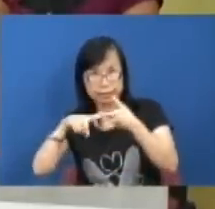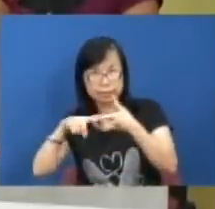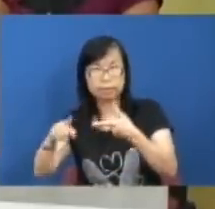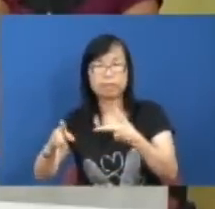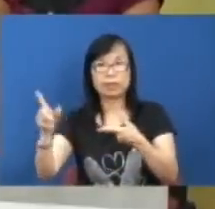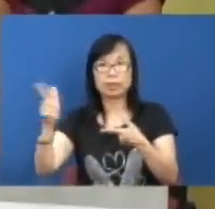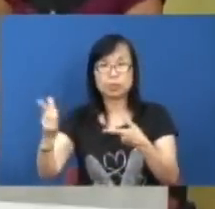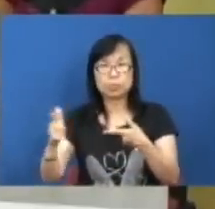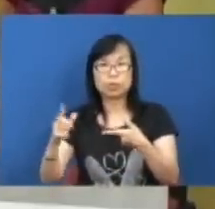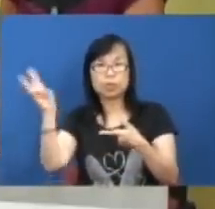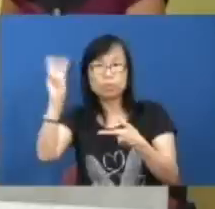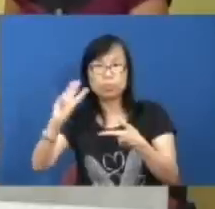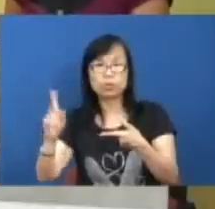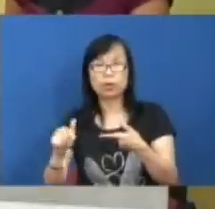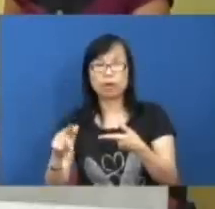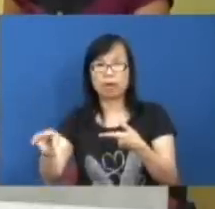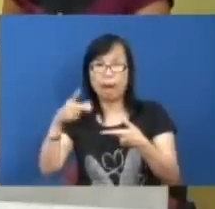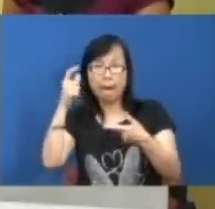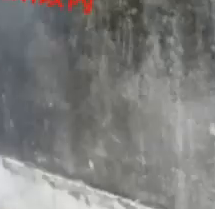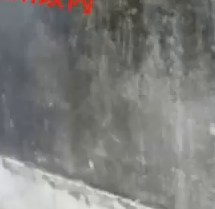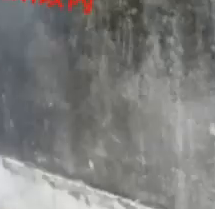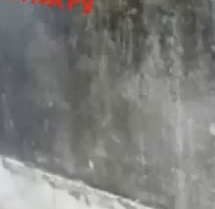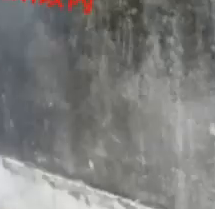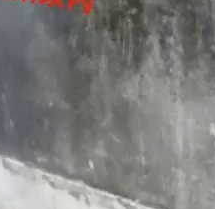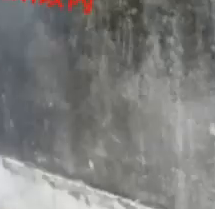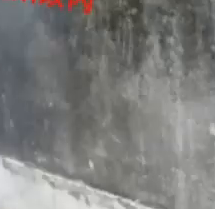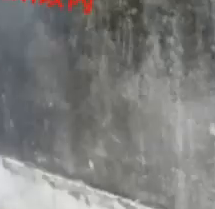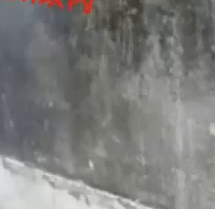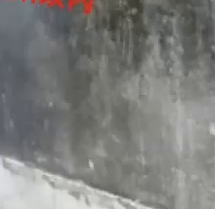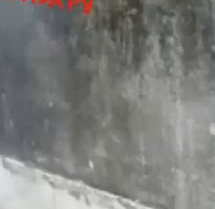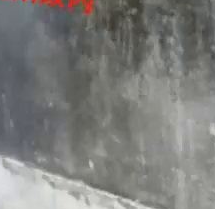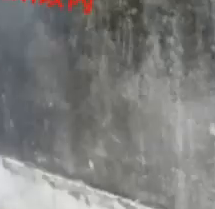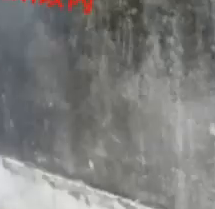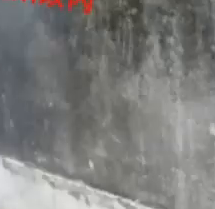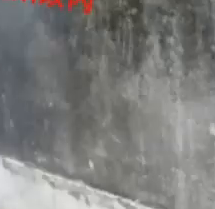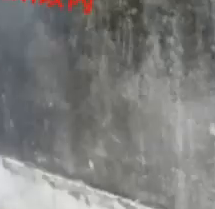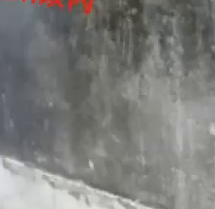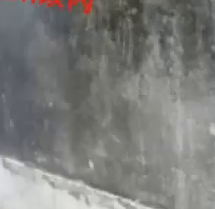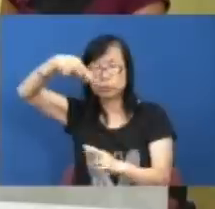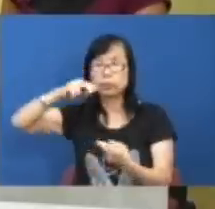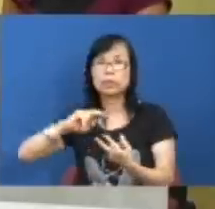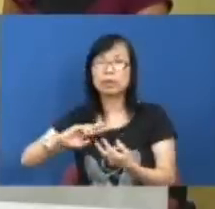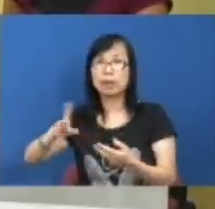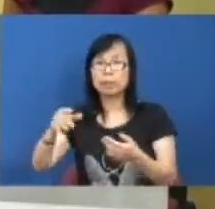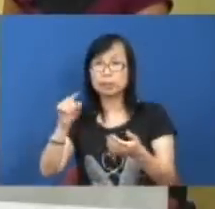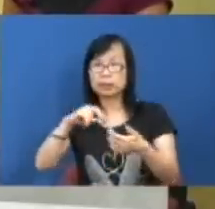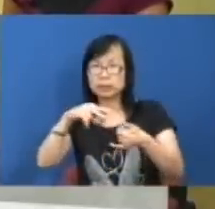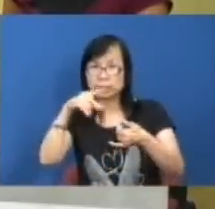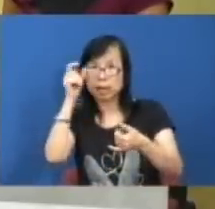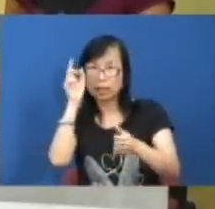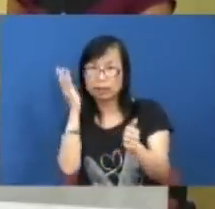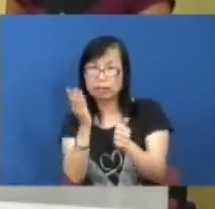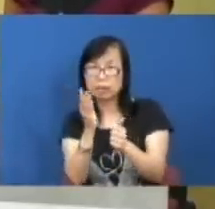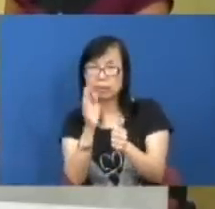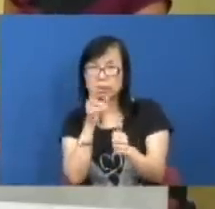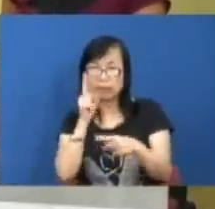會見到而家用嗰個噴嘴咧，都會採用一個螺旋嘴嘅驗證，個範圍會闊啲嘅。咁而打出嚟嘅每一點咧，都會係確保有同